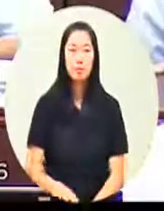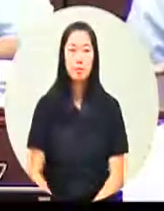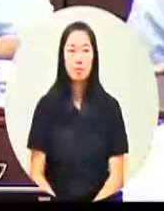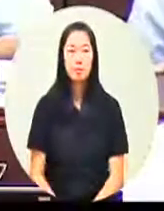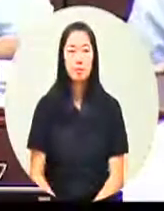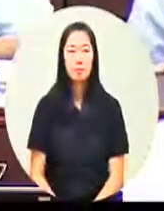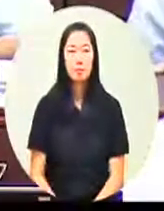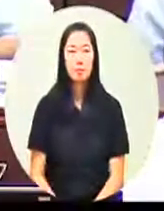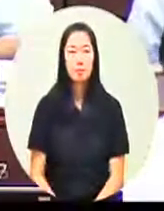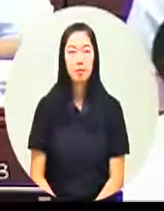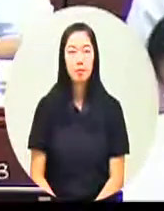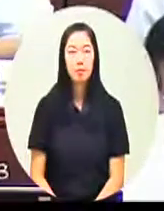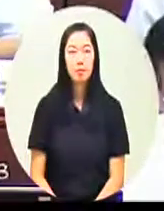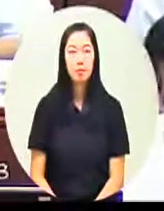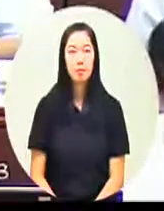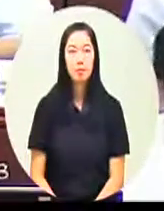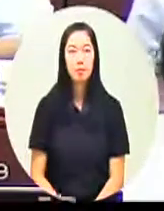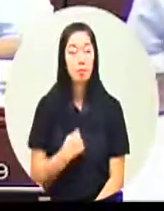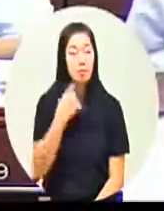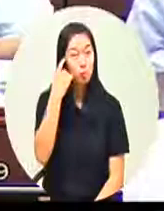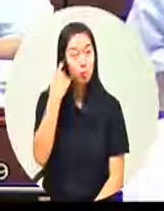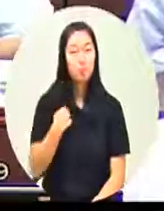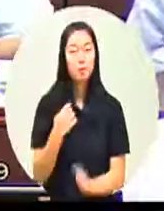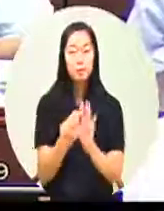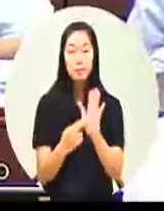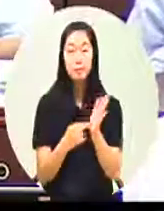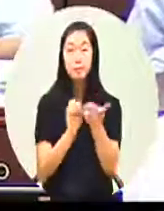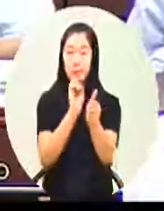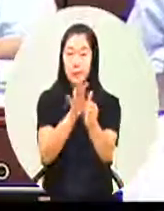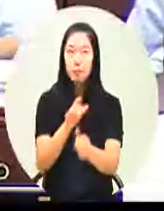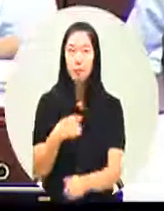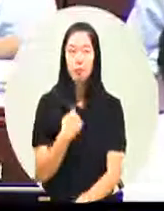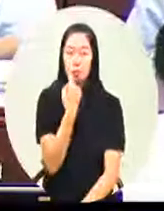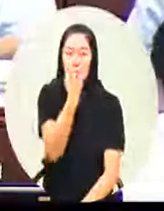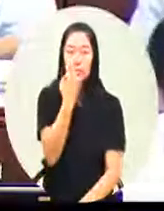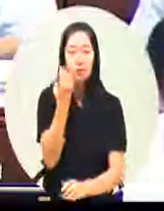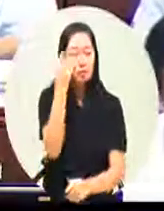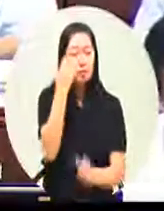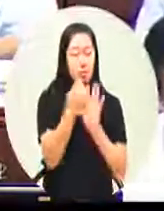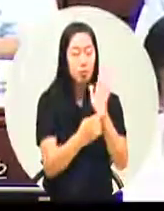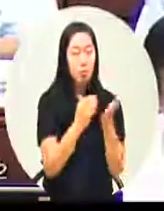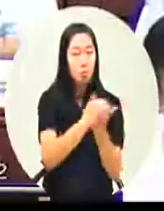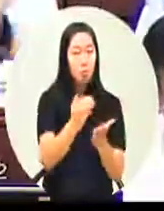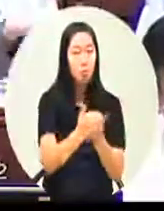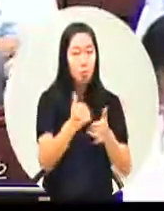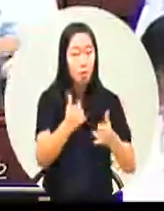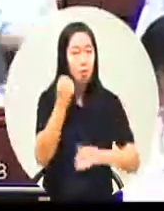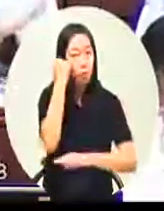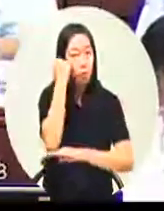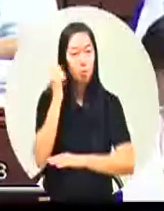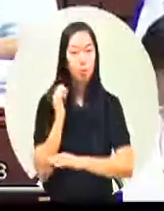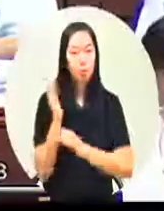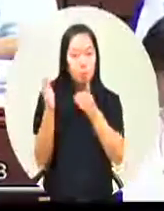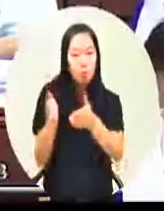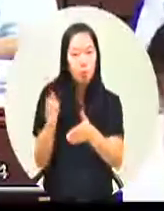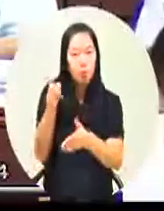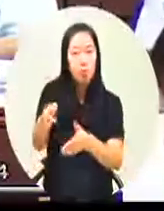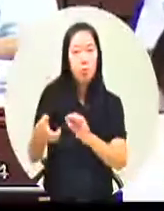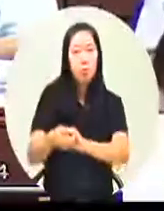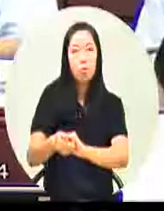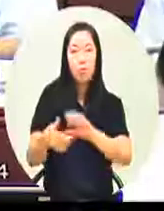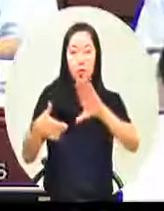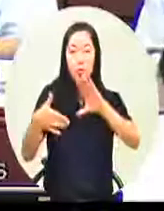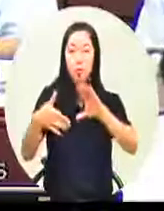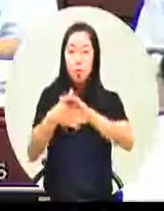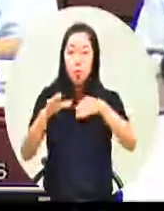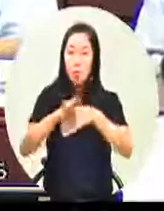面走？ 我觉得是这样哈，因为如果只是单纯为了解决民宿的问题而指定某些地区作为人文风貌区，我